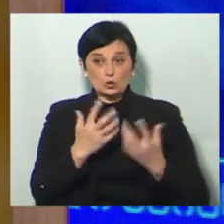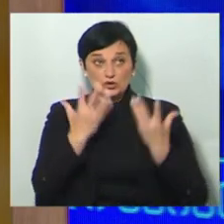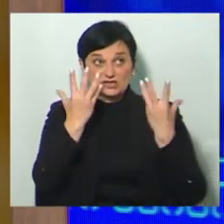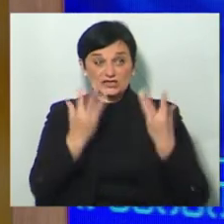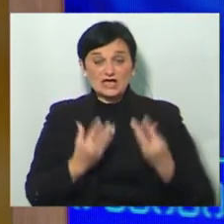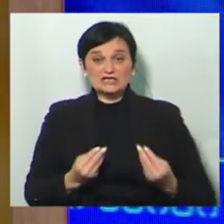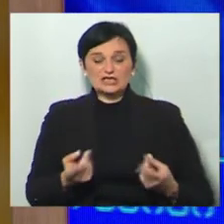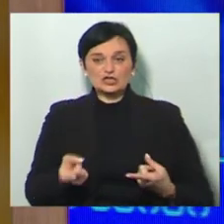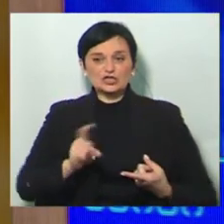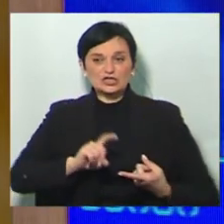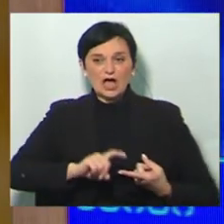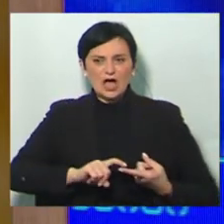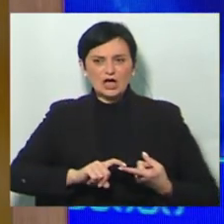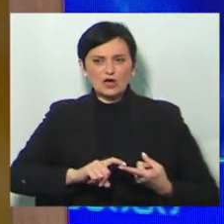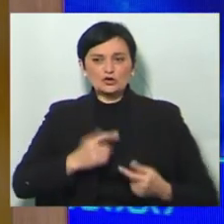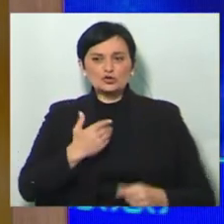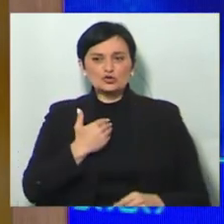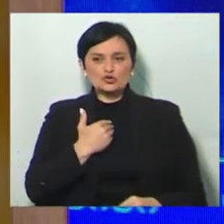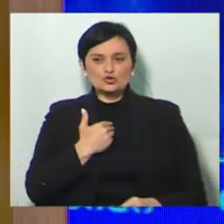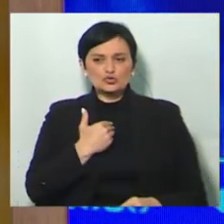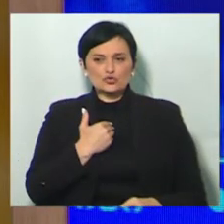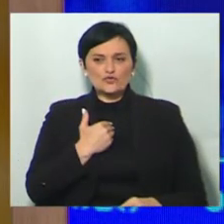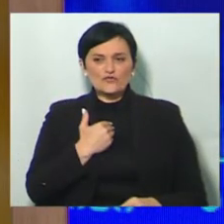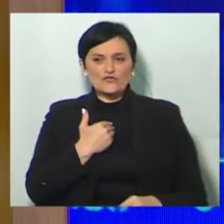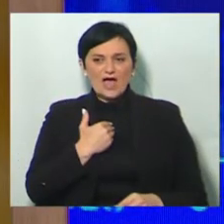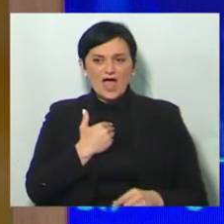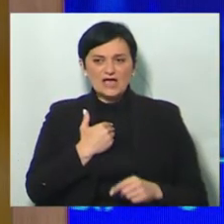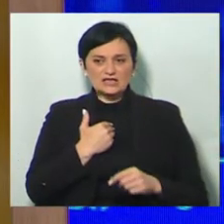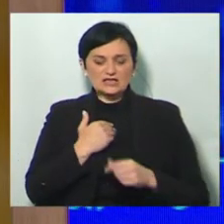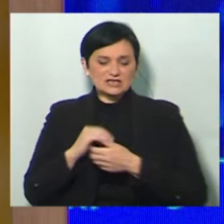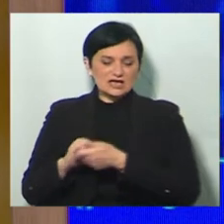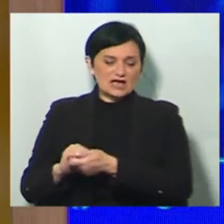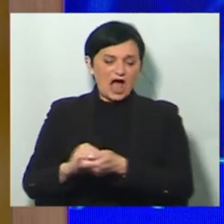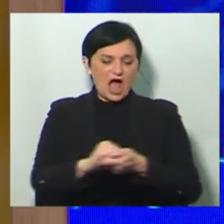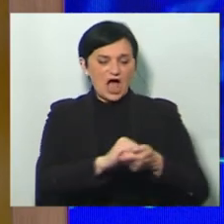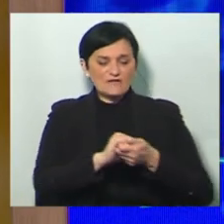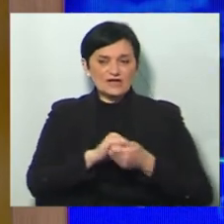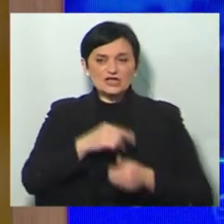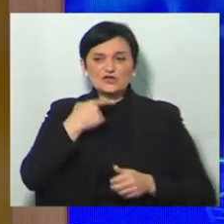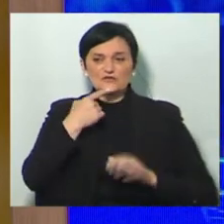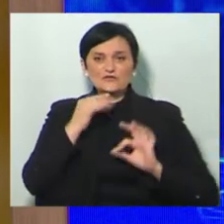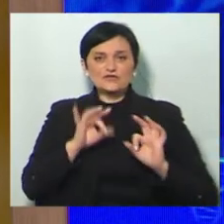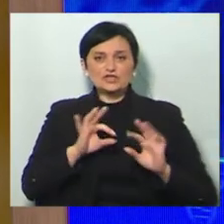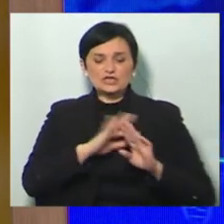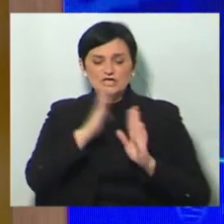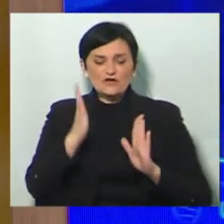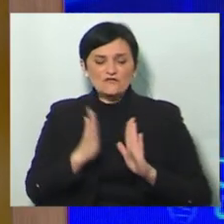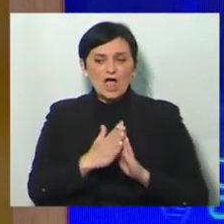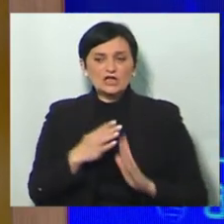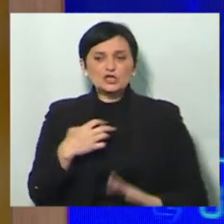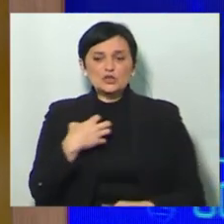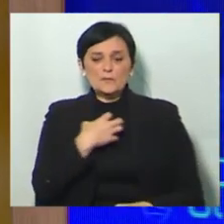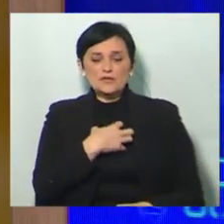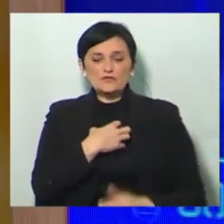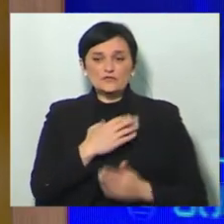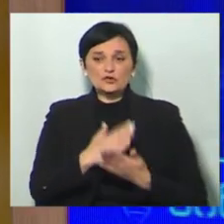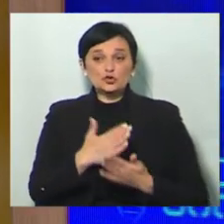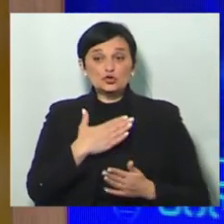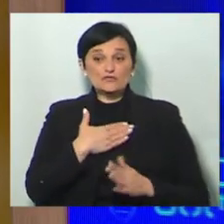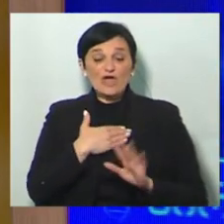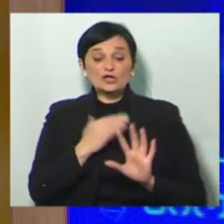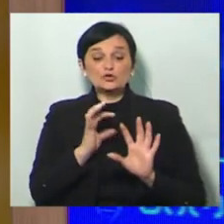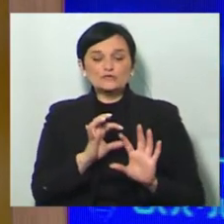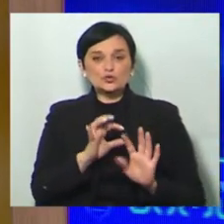დღესთან დაკავშირებით ჩვენ გავერთიანდით და ვთქვით, რომ ყველაზე მნიშვნელოვანი არის ჩვენი